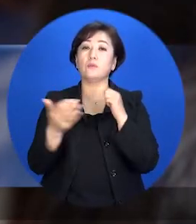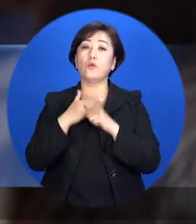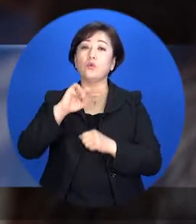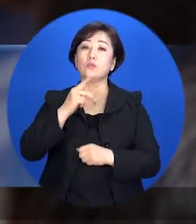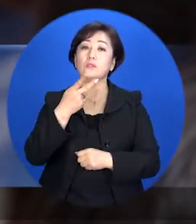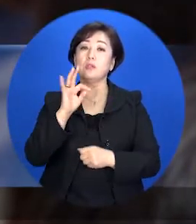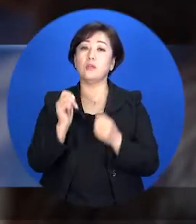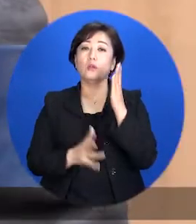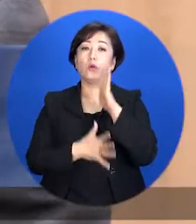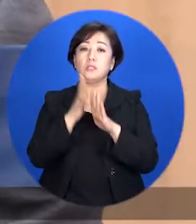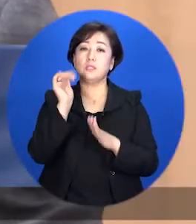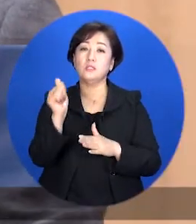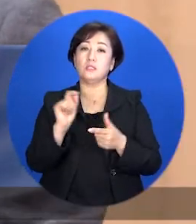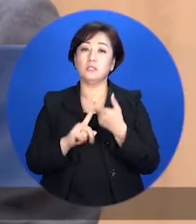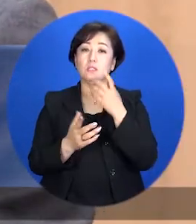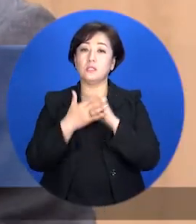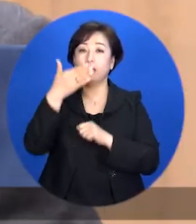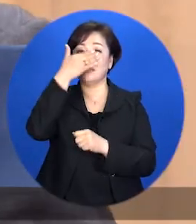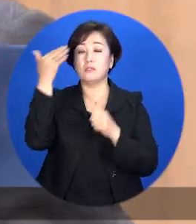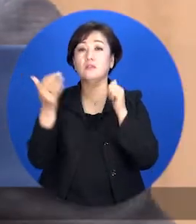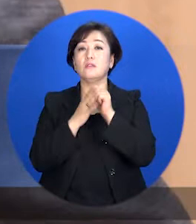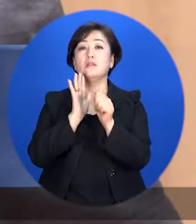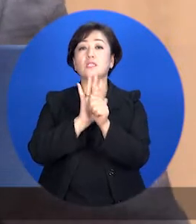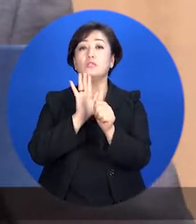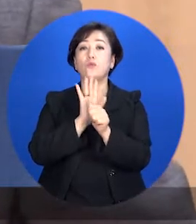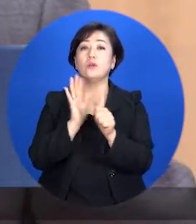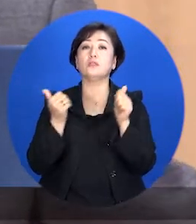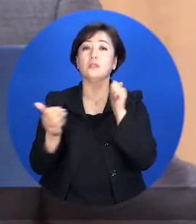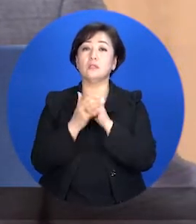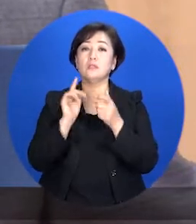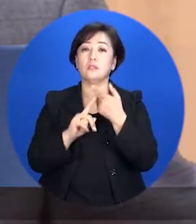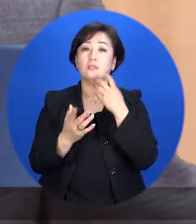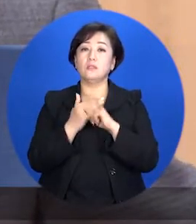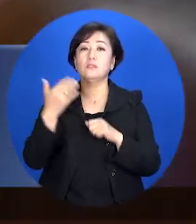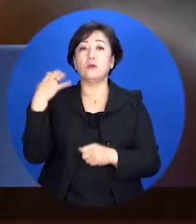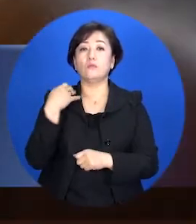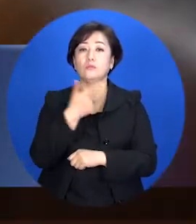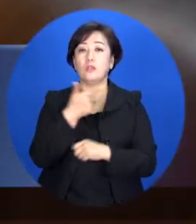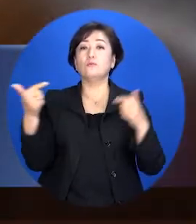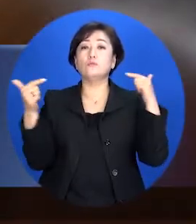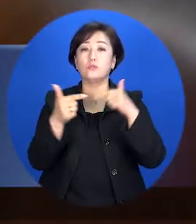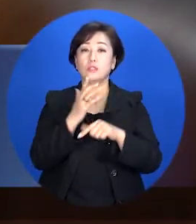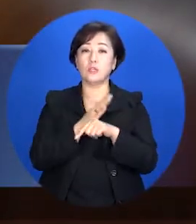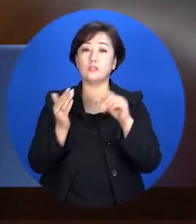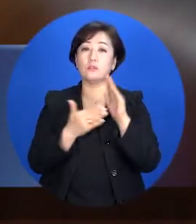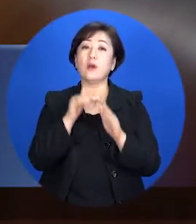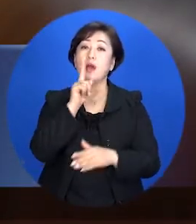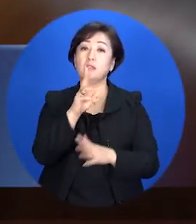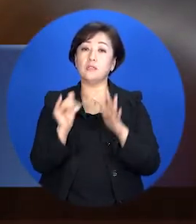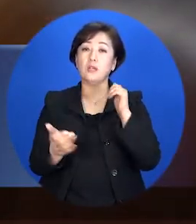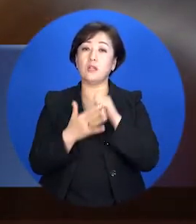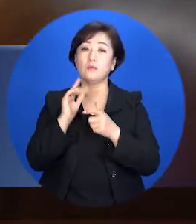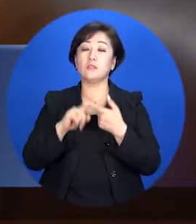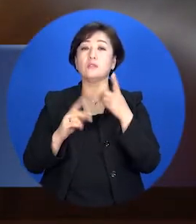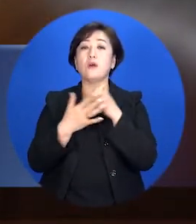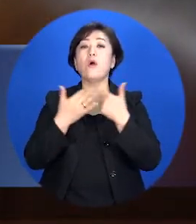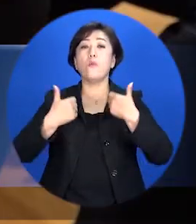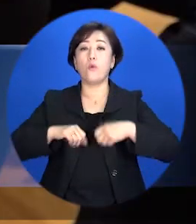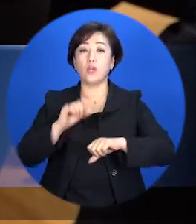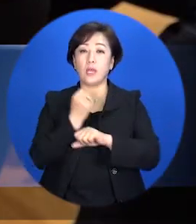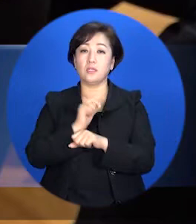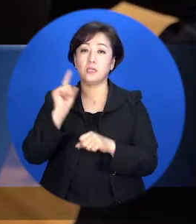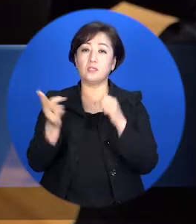시장은 장기 구직 청년들을 지원해 조금이나마 취업 준비 비용 부담을 덜어 한 명의 구직 포기자도 생기지 않는